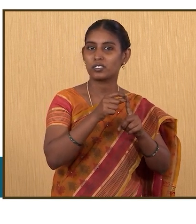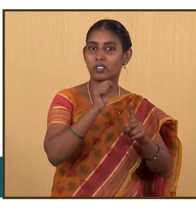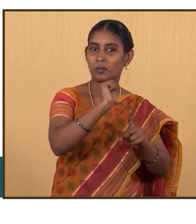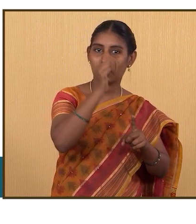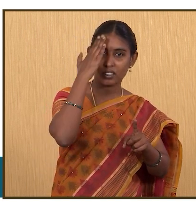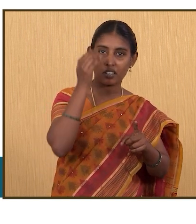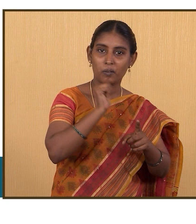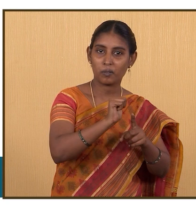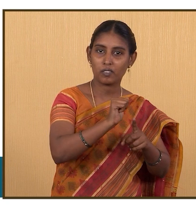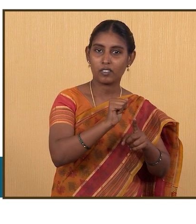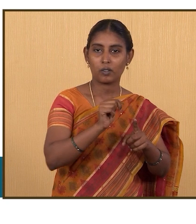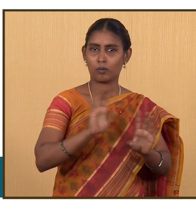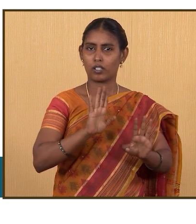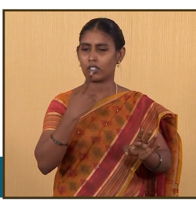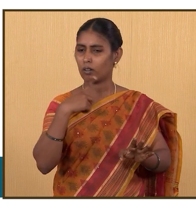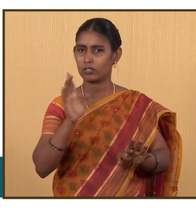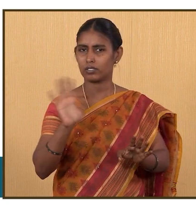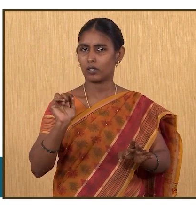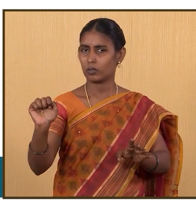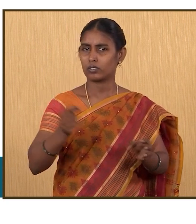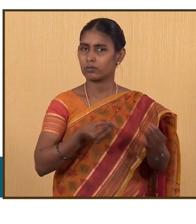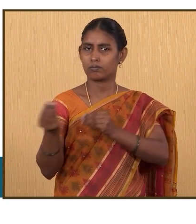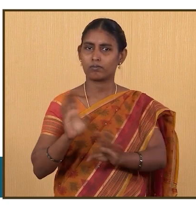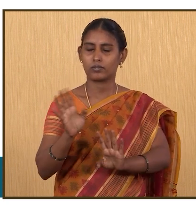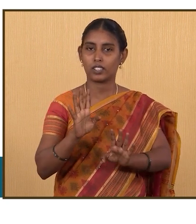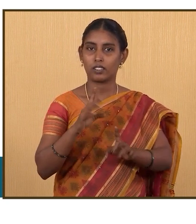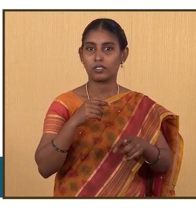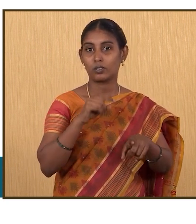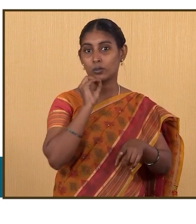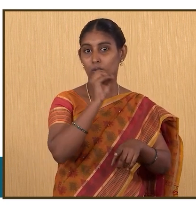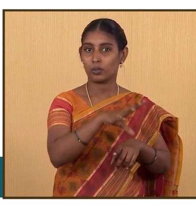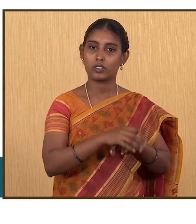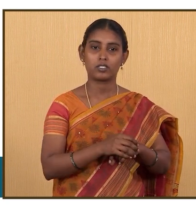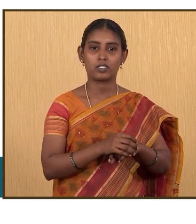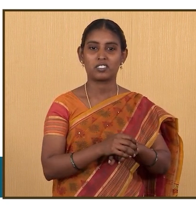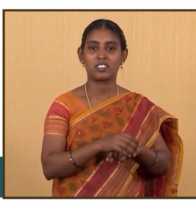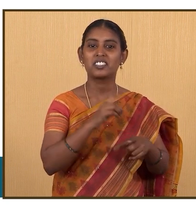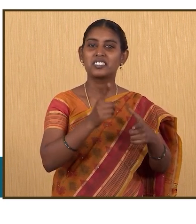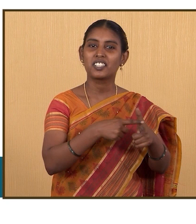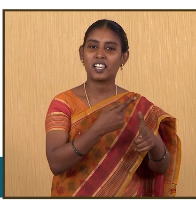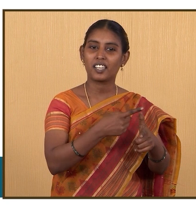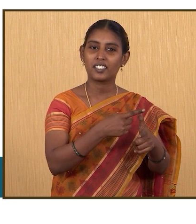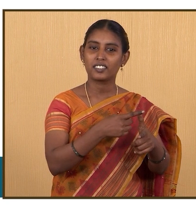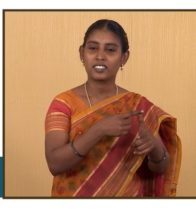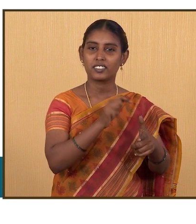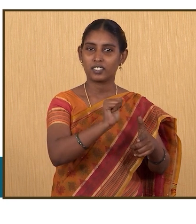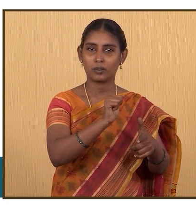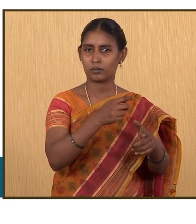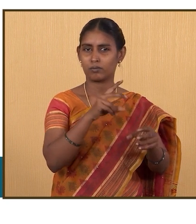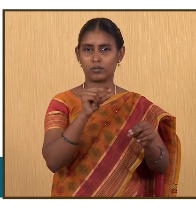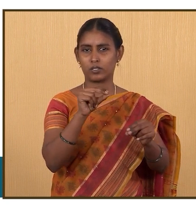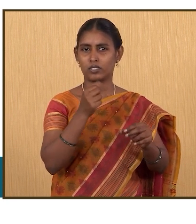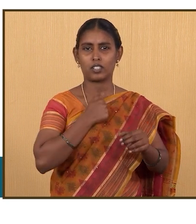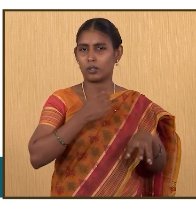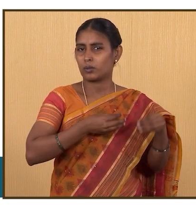தலையீடு இருக்குது, ஜஹாங்கீர்கிட்ட அவங்களுக்கு கொடுக்க வேணாம் அப்படின்னு போர்ச்சுகீசியர்கள் சொல்லிடுவாங்க. ஜஹாங்கீரும் அனுமதி